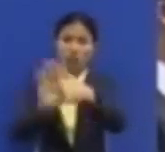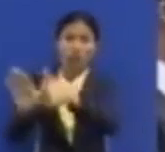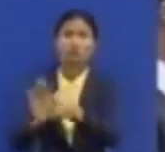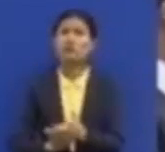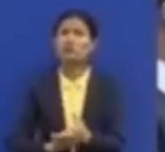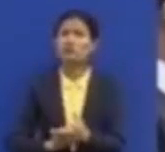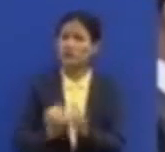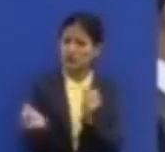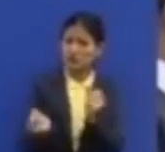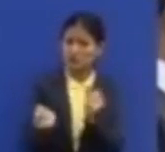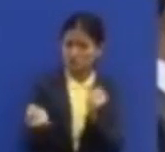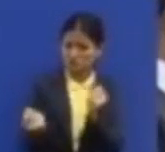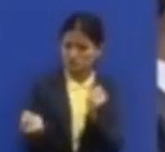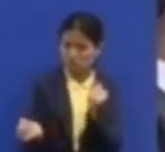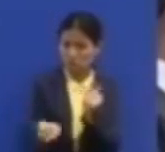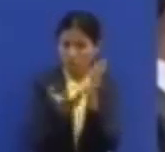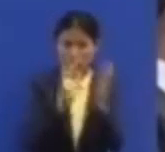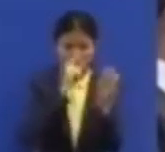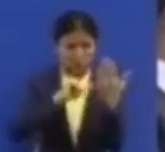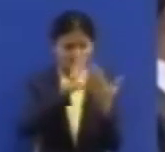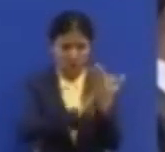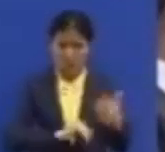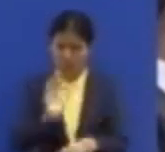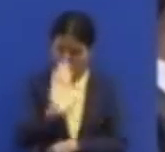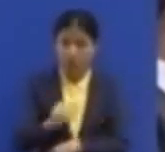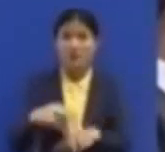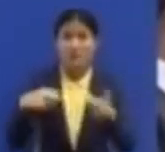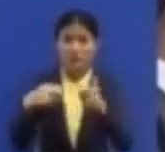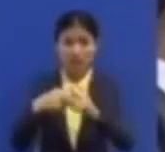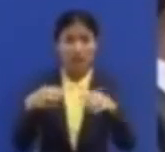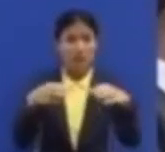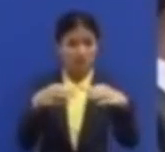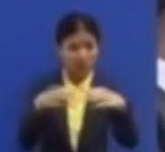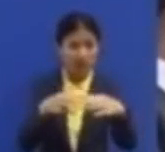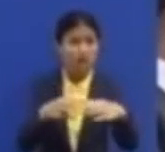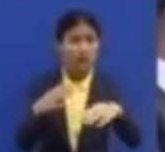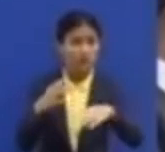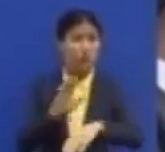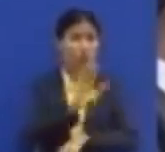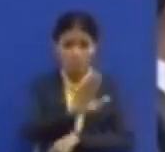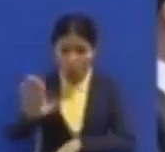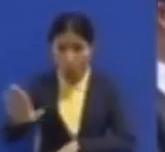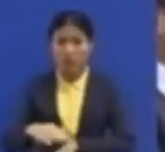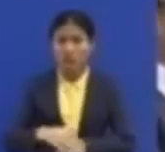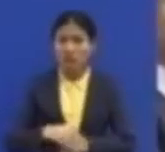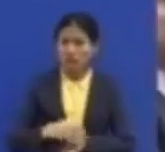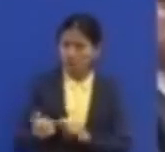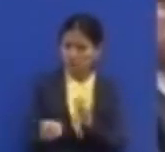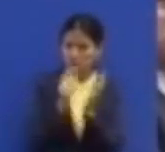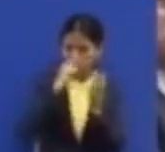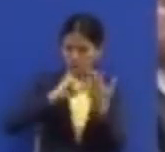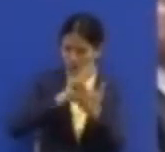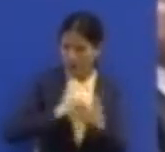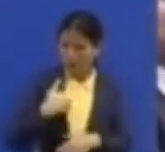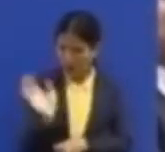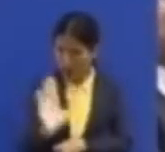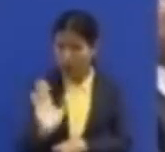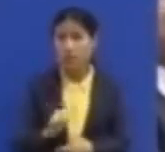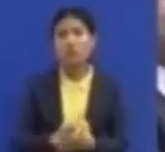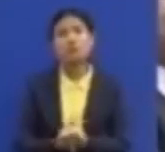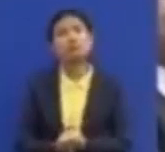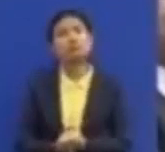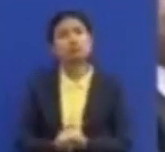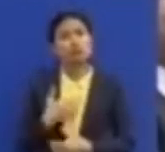นึ่งปัญหาของพรรคอย่าเอามาเป็นปัญหาของประเทศและขอร้องท่านประธานนะครับอย่าได้ชิงปิดประชุมนะครับท่านประธานครับขอบคุณ